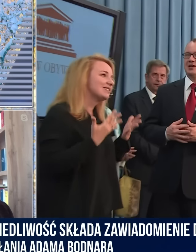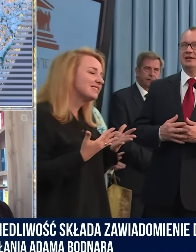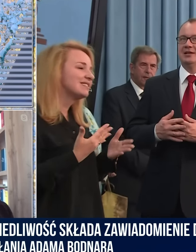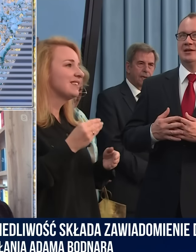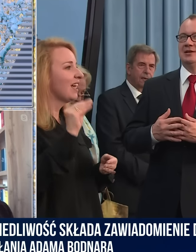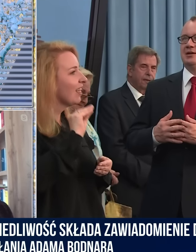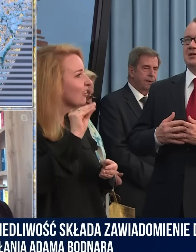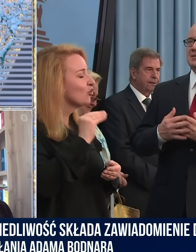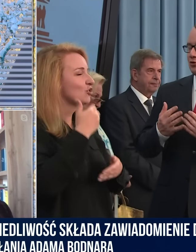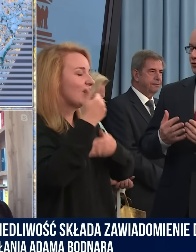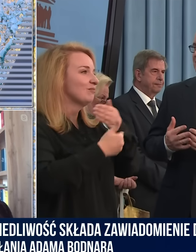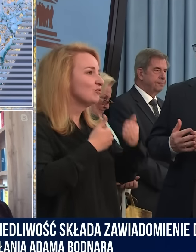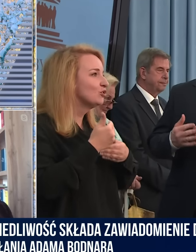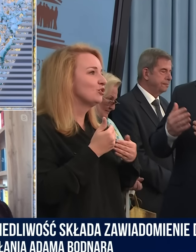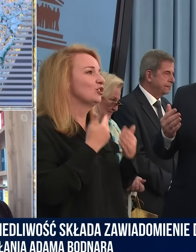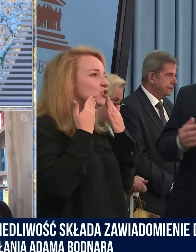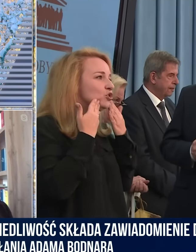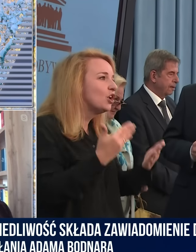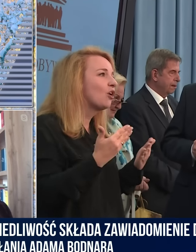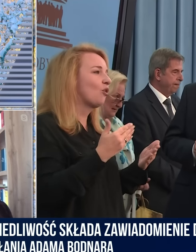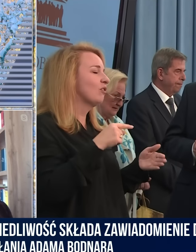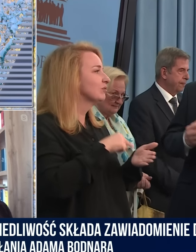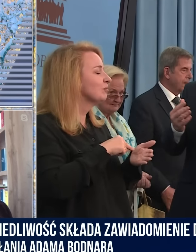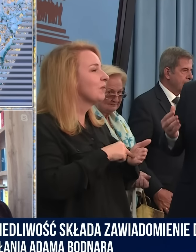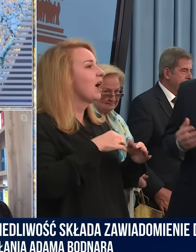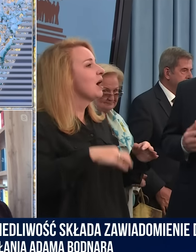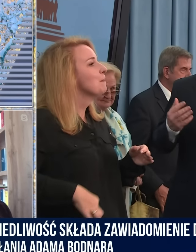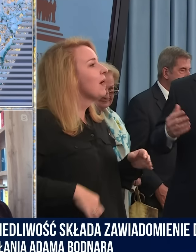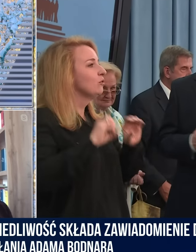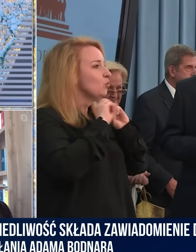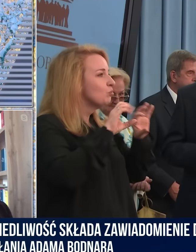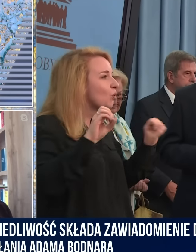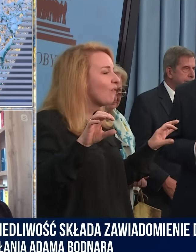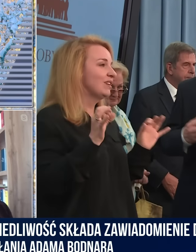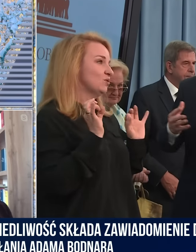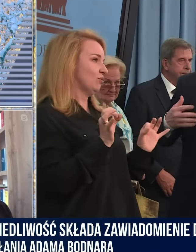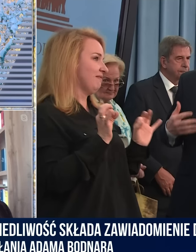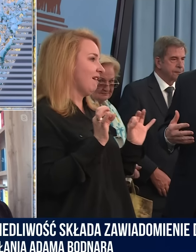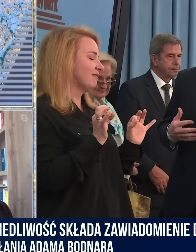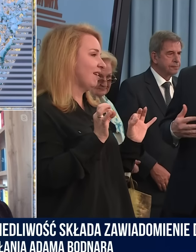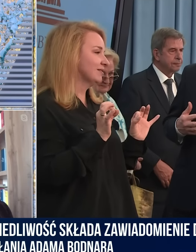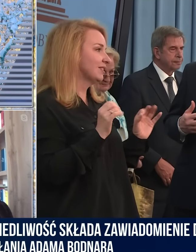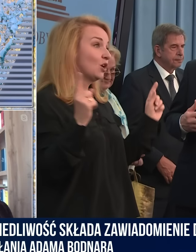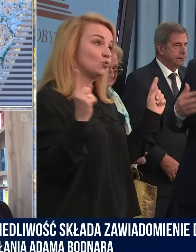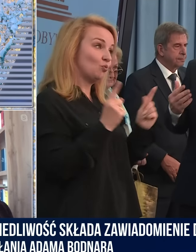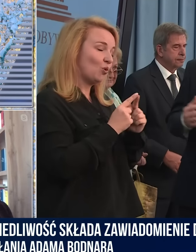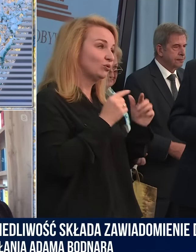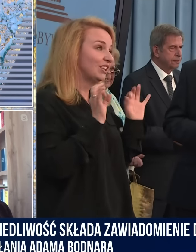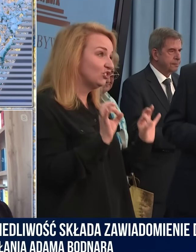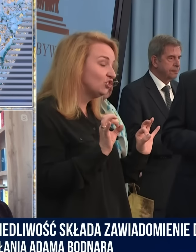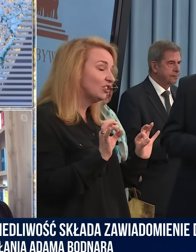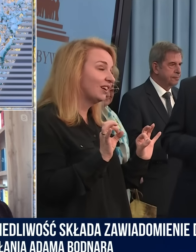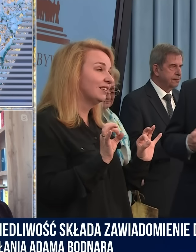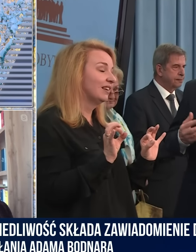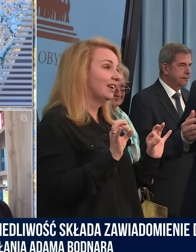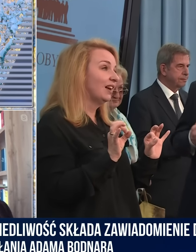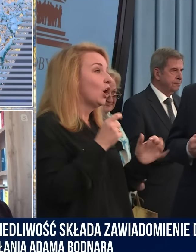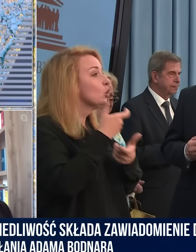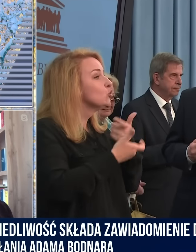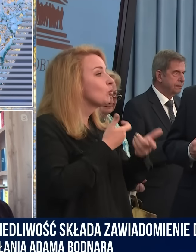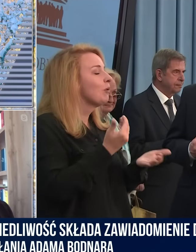tym rewanżyzmie i na obietnicach wobec części lewicującego